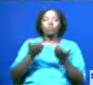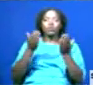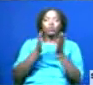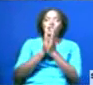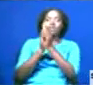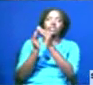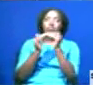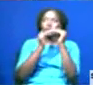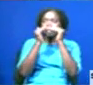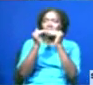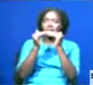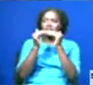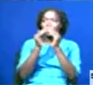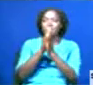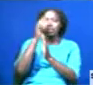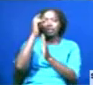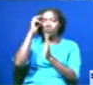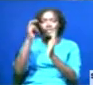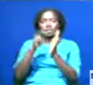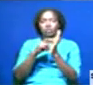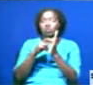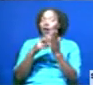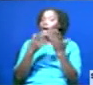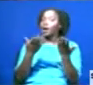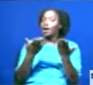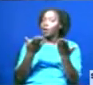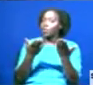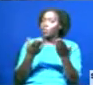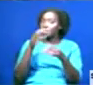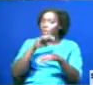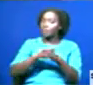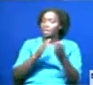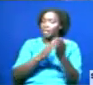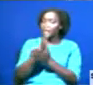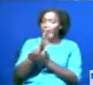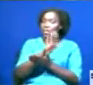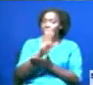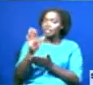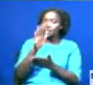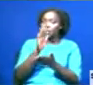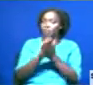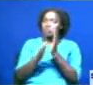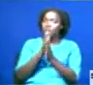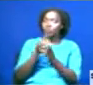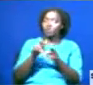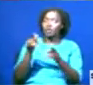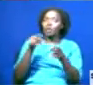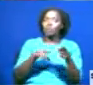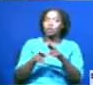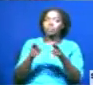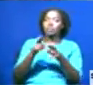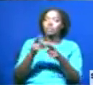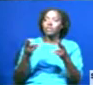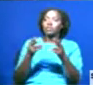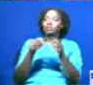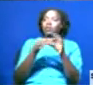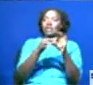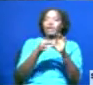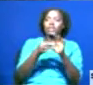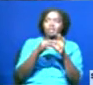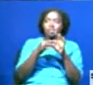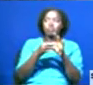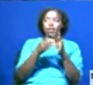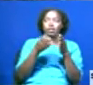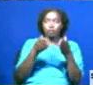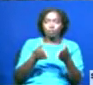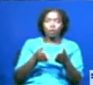kidemokrasia na wanatambua vipi wanaweza labda kupata haki zao bila kuingia barabarani, licha ya kwamba kinara wa Azimio alikuwa katika